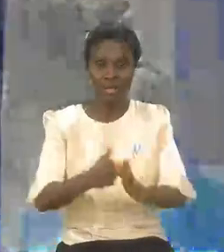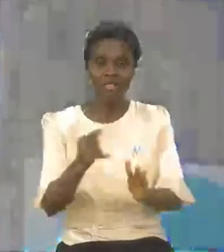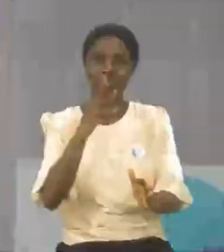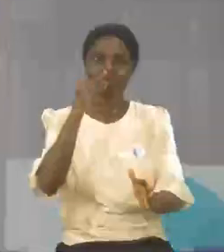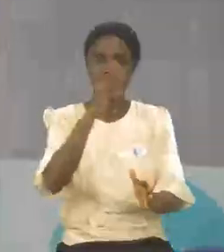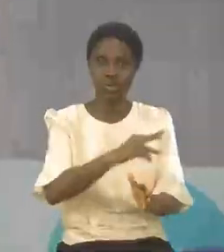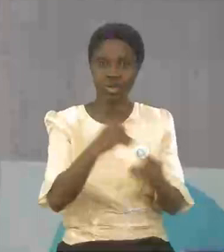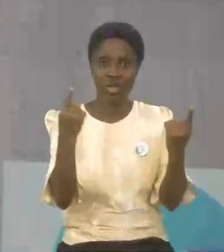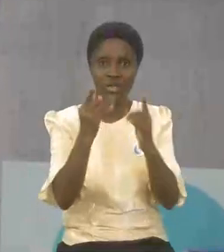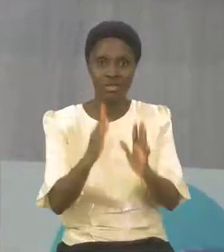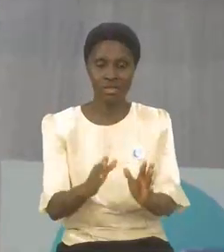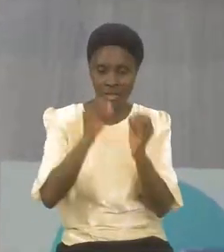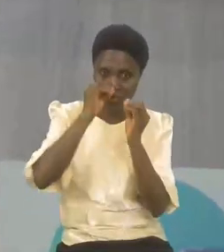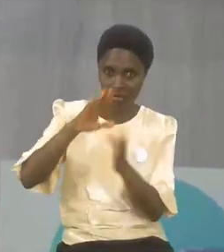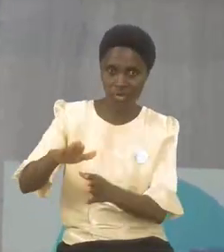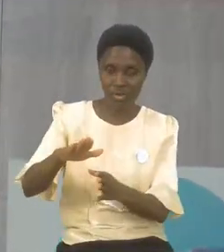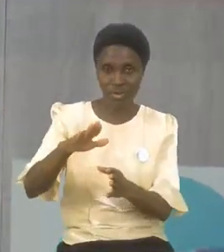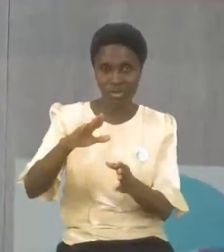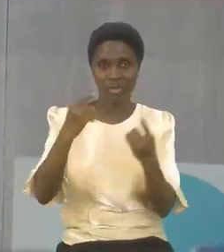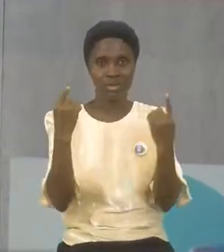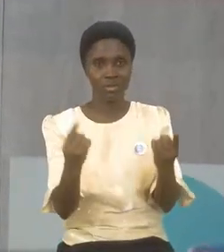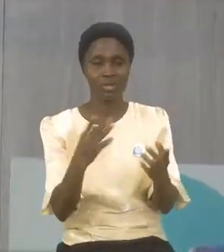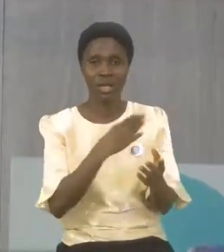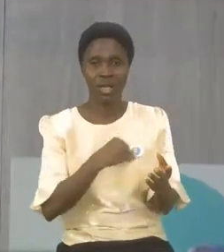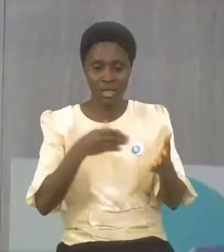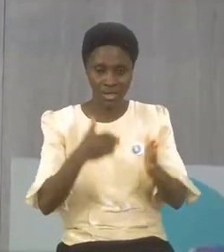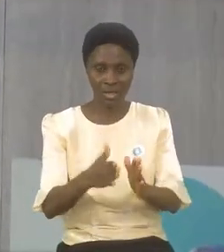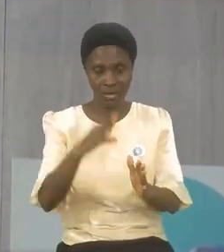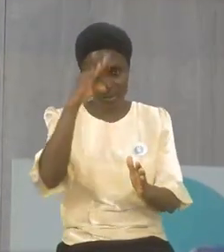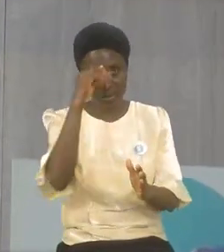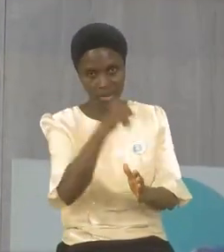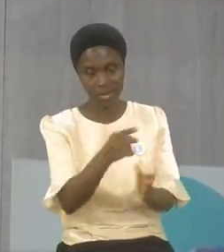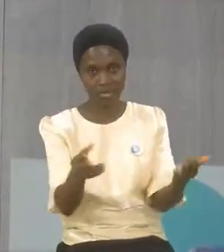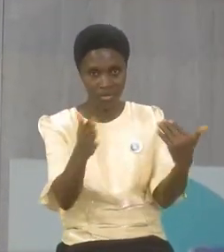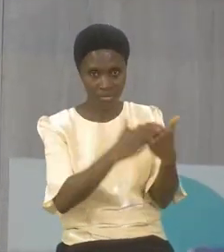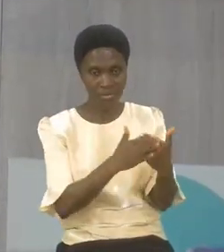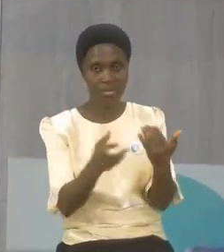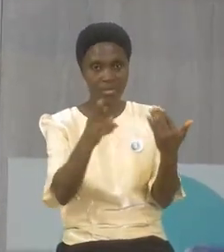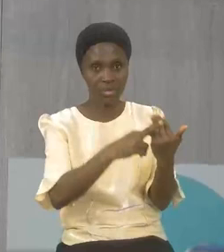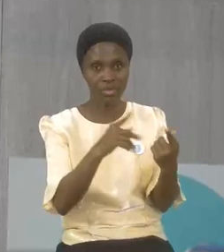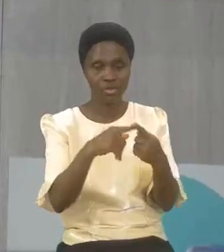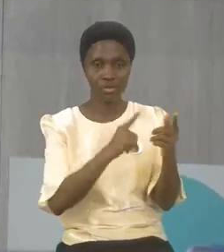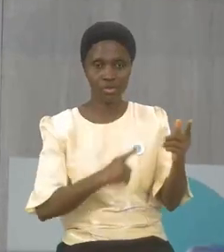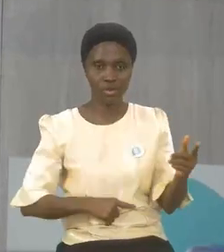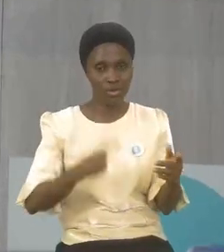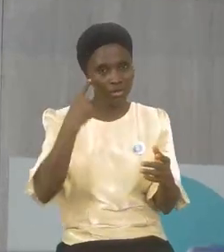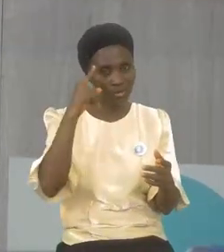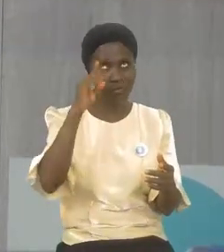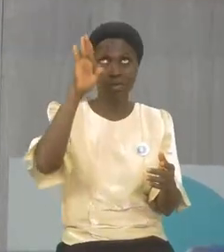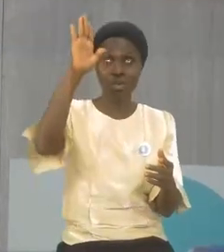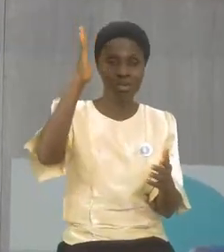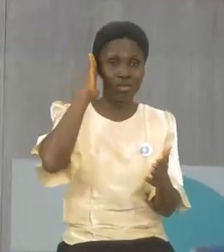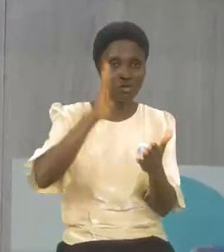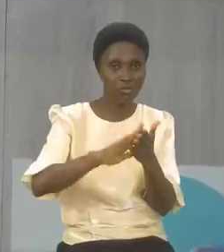l'homme d'iniquité ses pensées, qu'il retourne à l'Éternel, qui aura pitié de lui, qui va